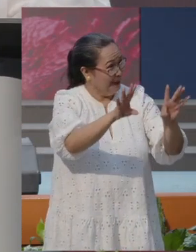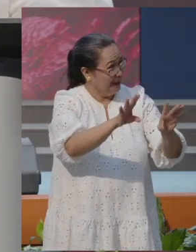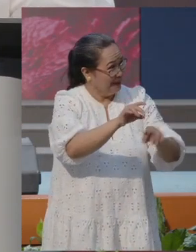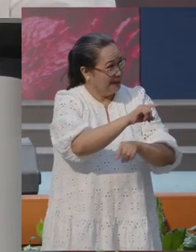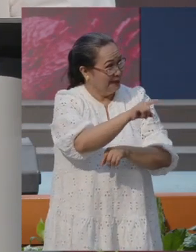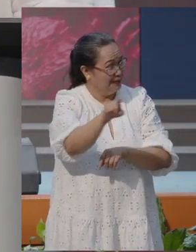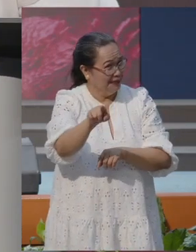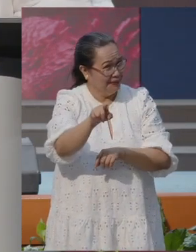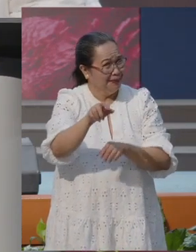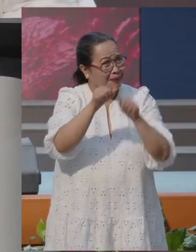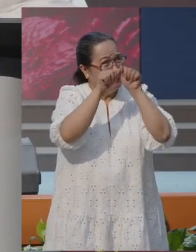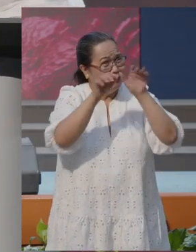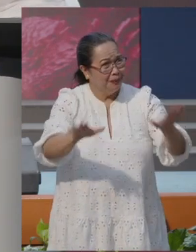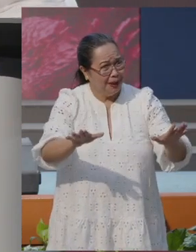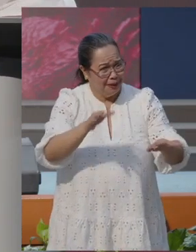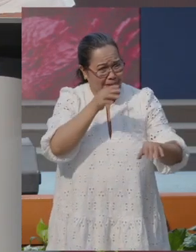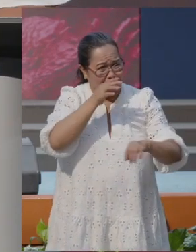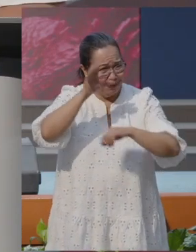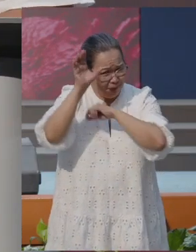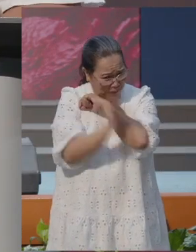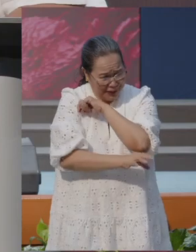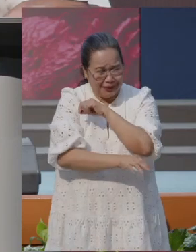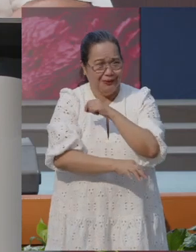Bless those who curse you.